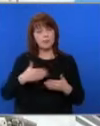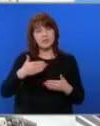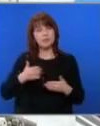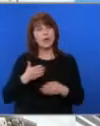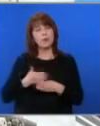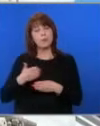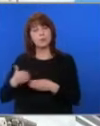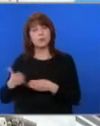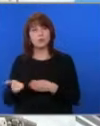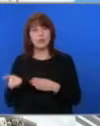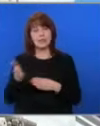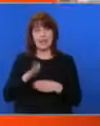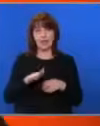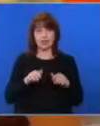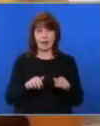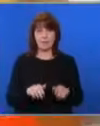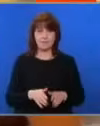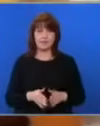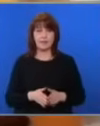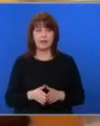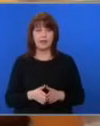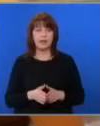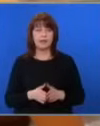процедура след нея?